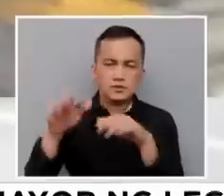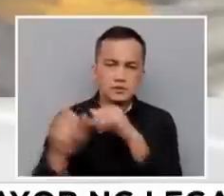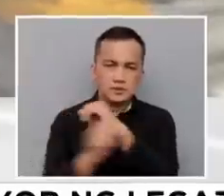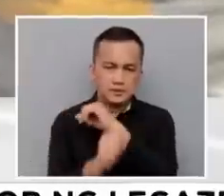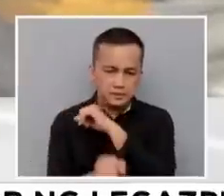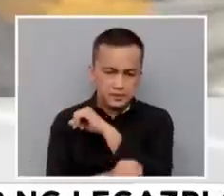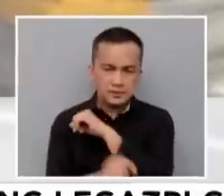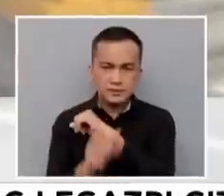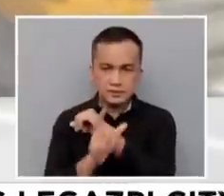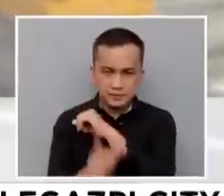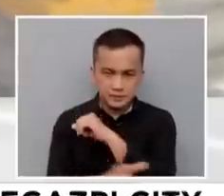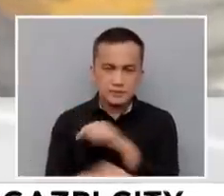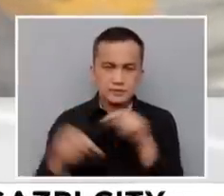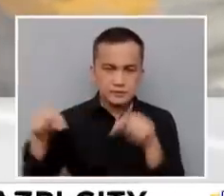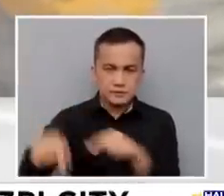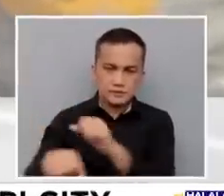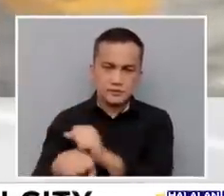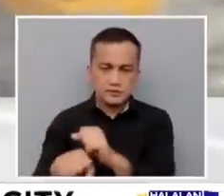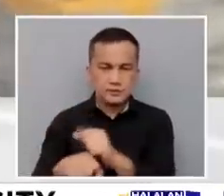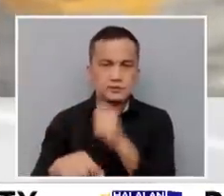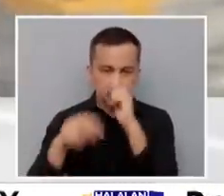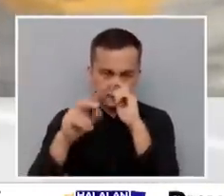na nagtatrabaho sa Metro Manila.